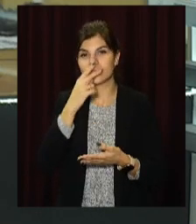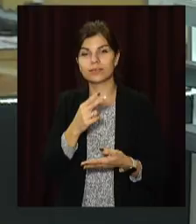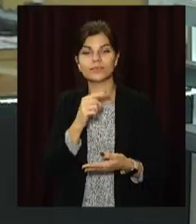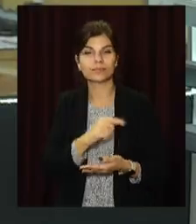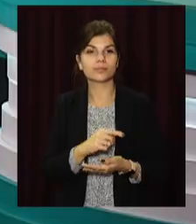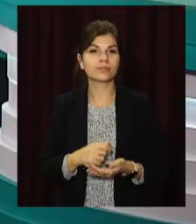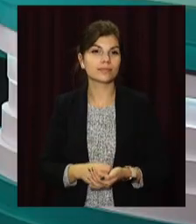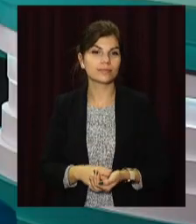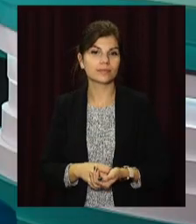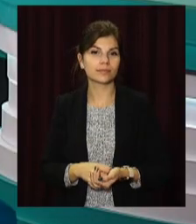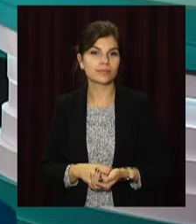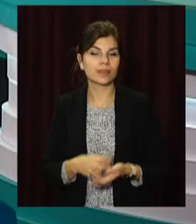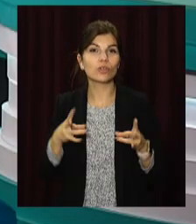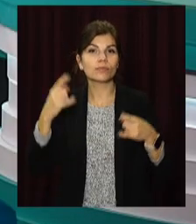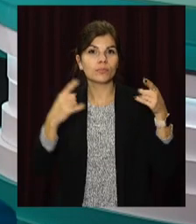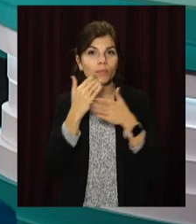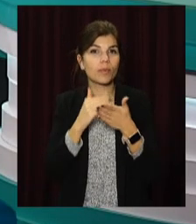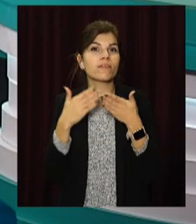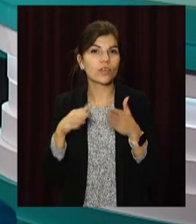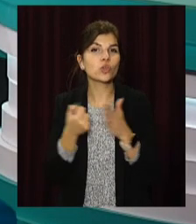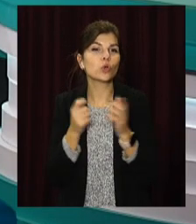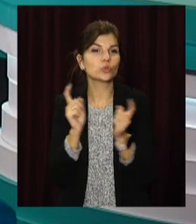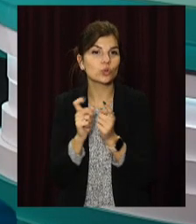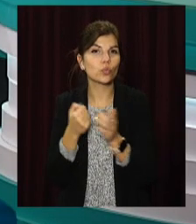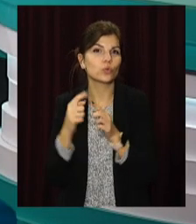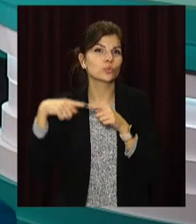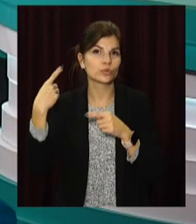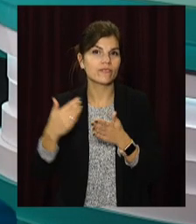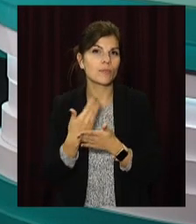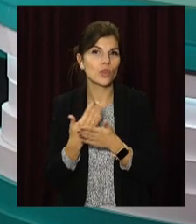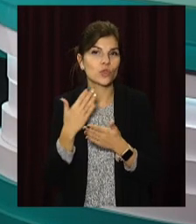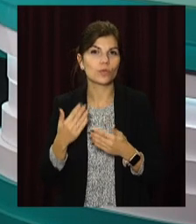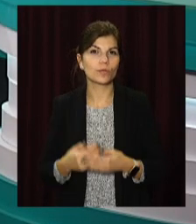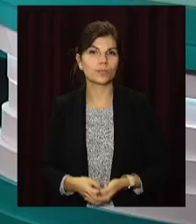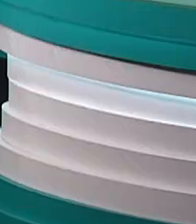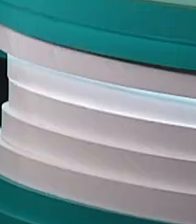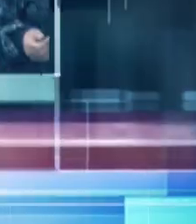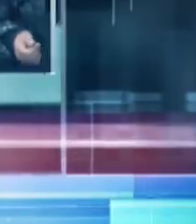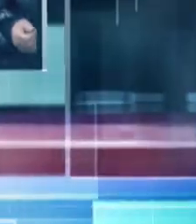переглядайте на YouTube. Залишайтесь відкритими. До зустрічі у наступному випуску новин.